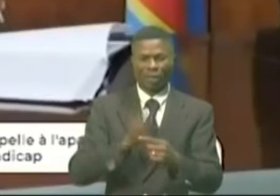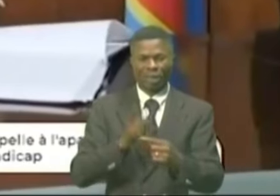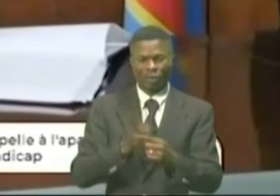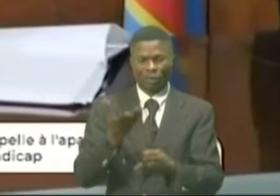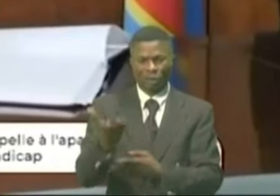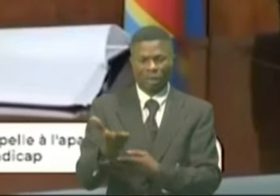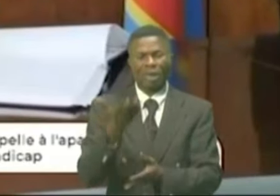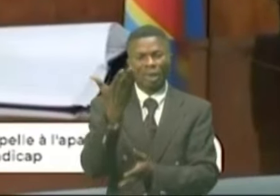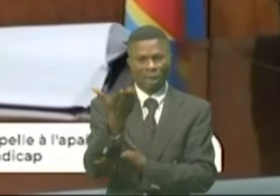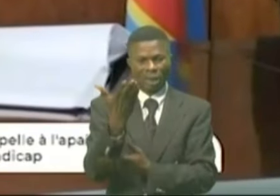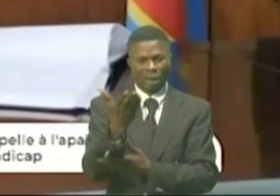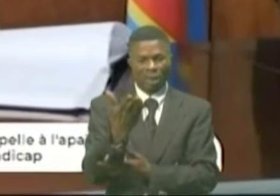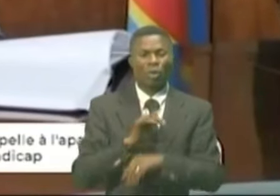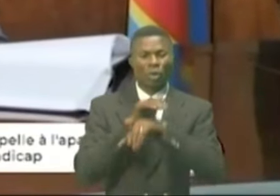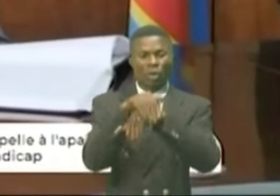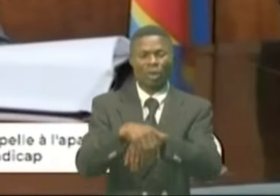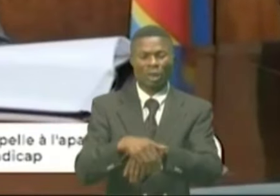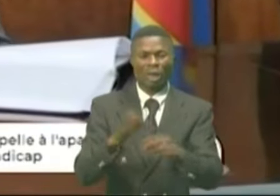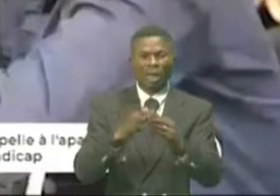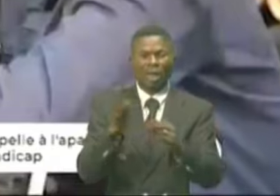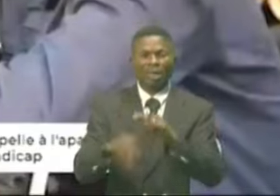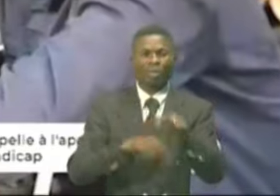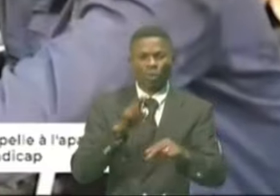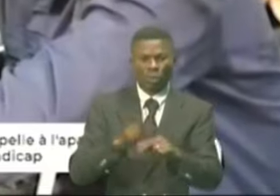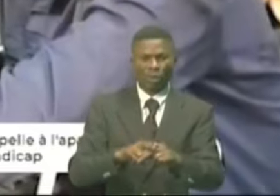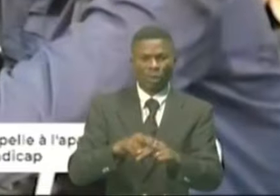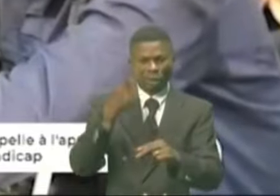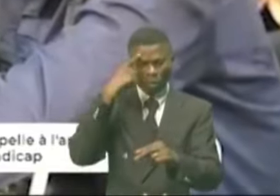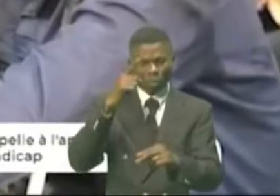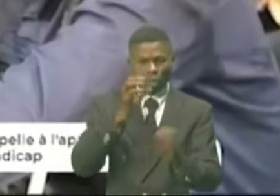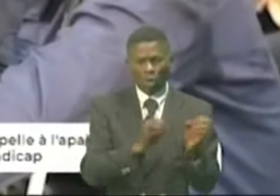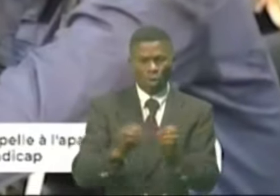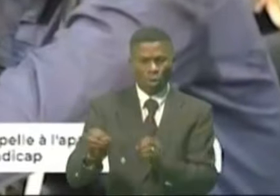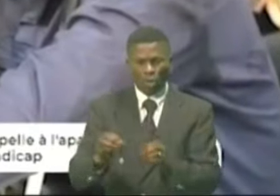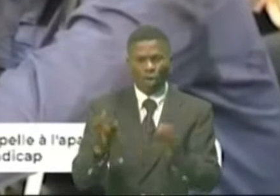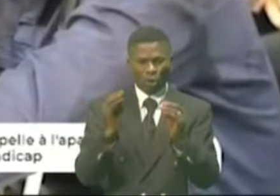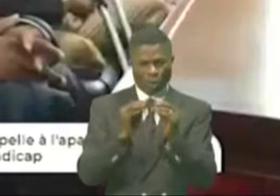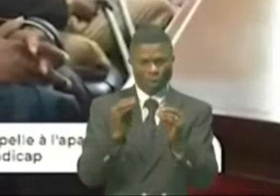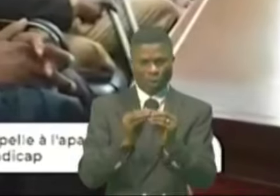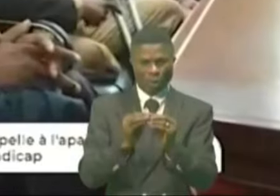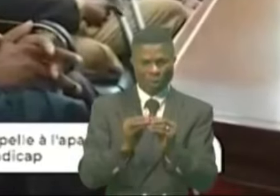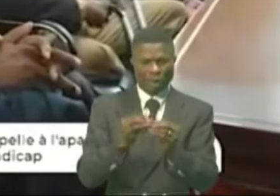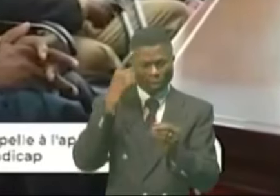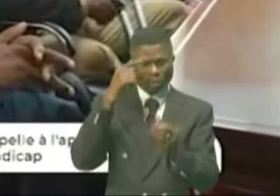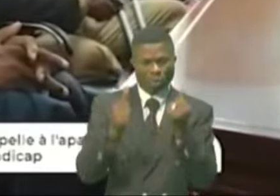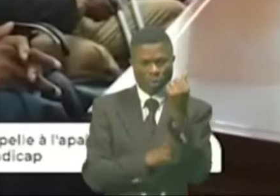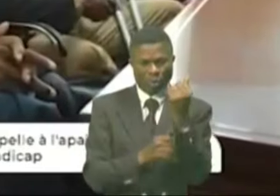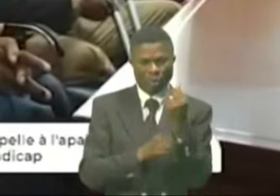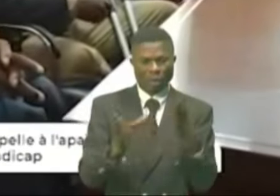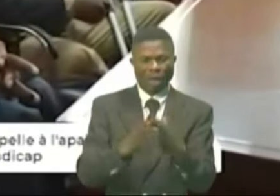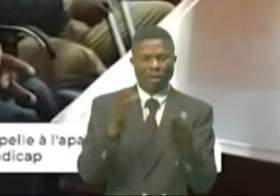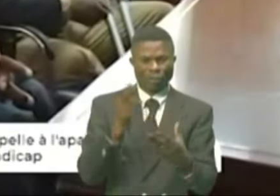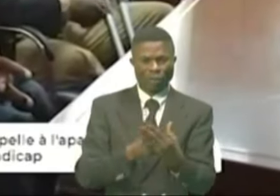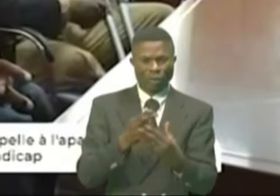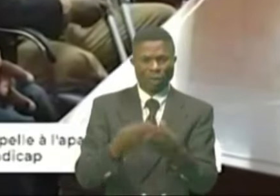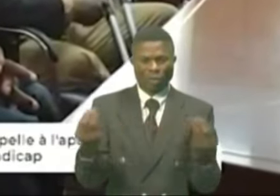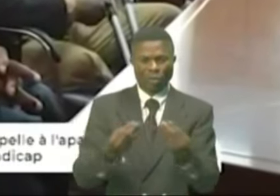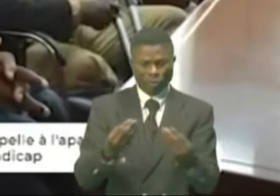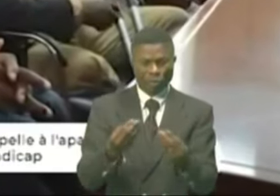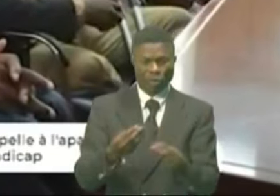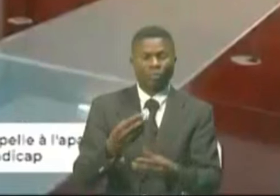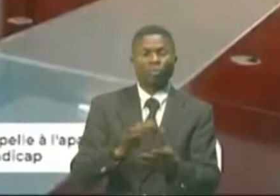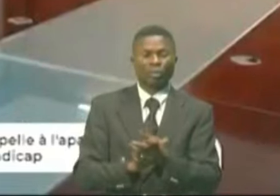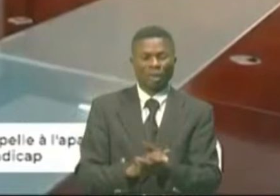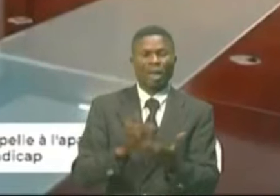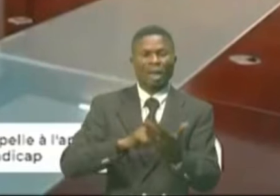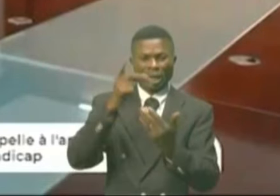Ils sollicitent l'implication de l'Assemblée nationale pour l'organisation d'une table ronde sur les personnes vivant avec handicap afin de matérialiser ce